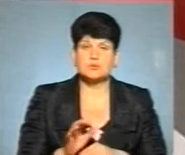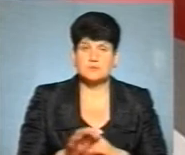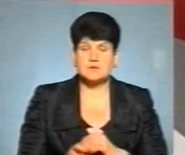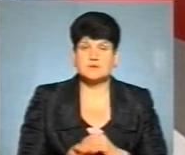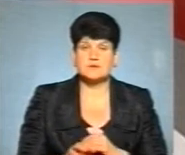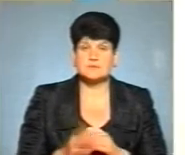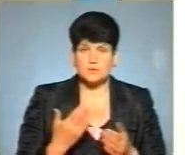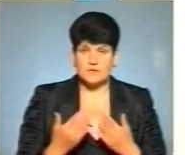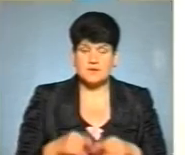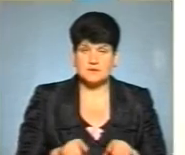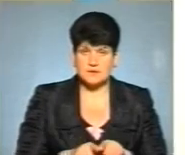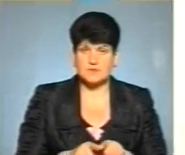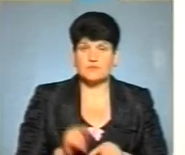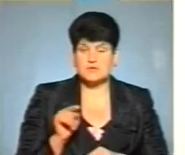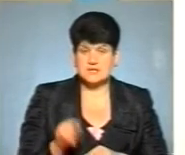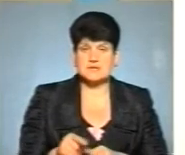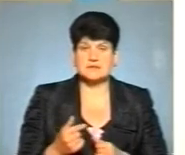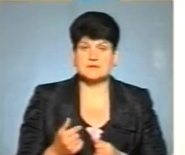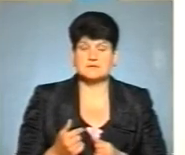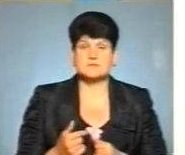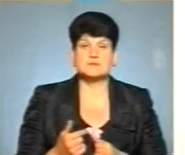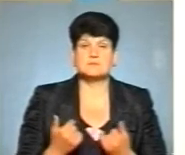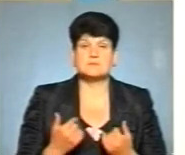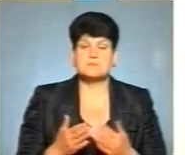теж. І вони зараз, тобто аграрії між